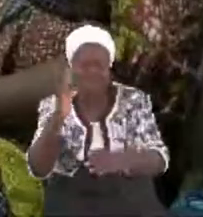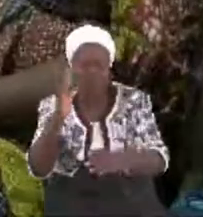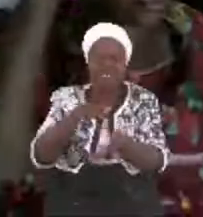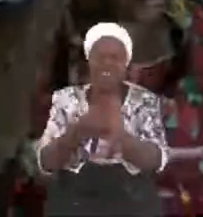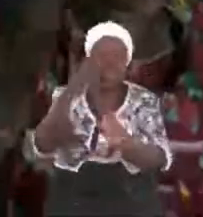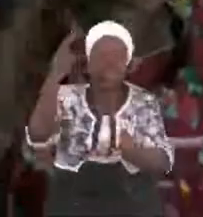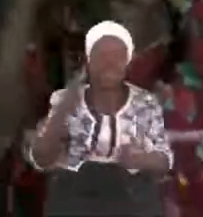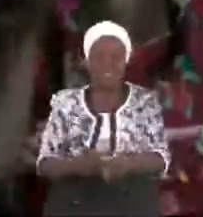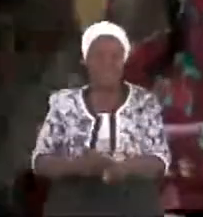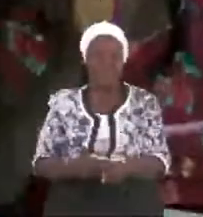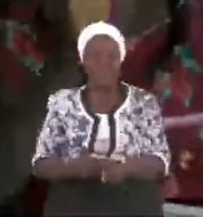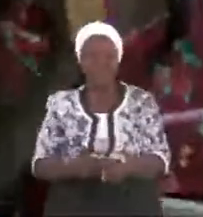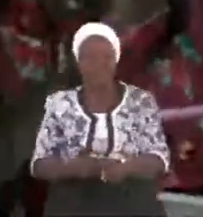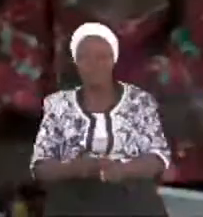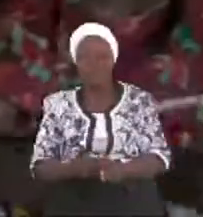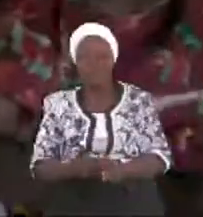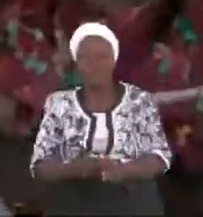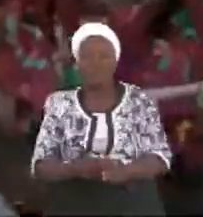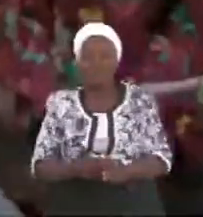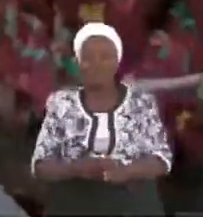nom de Jésus.